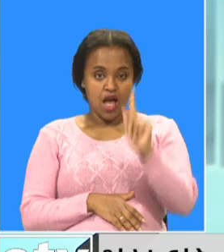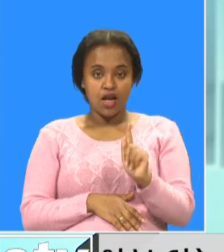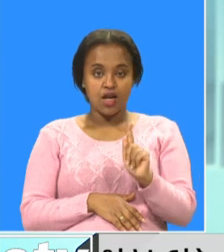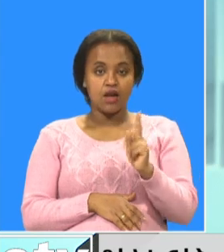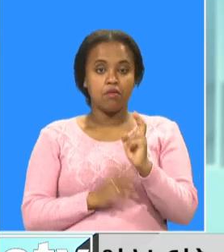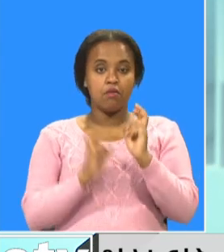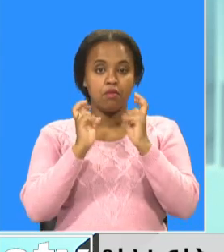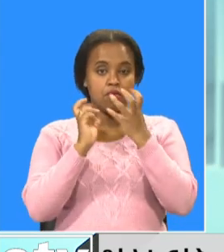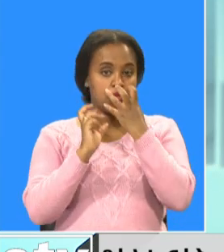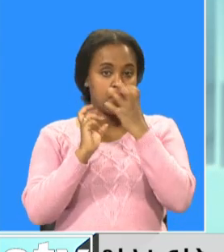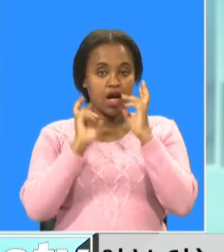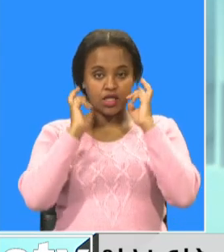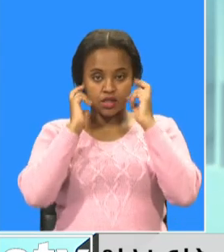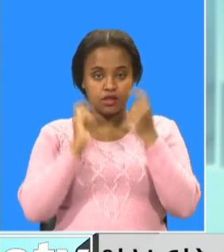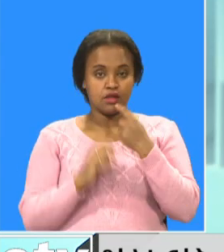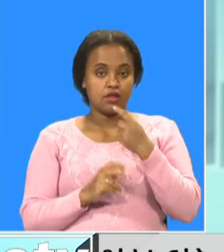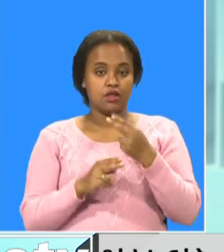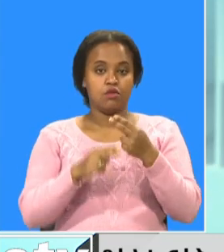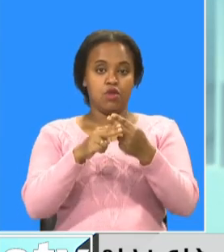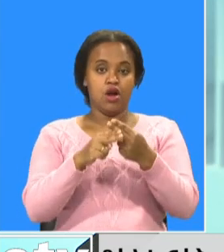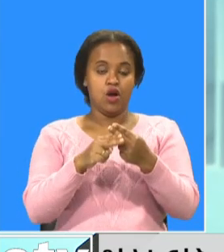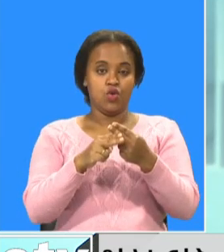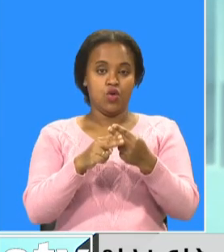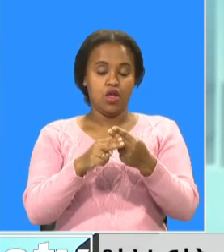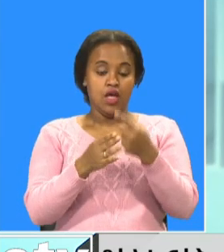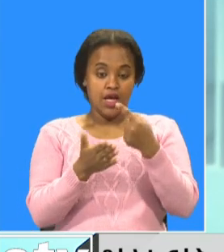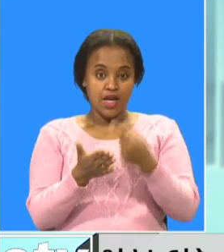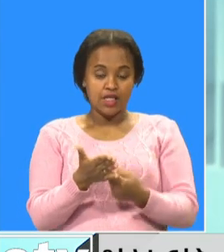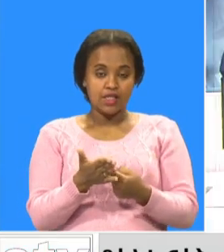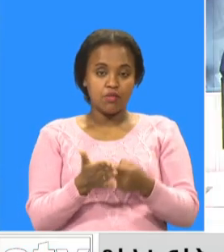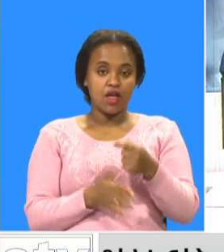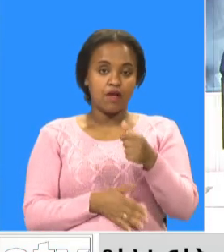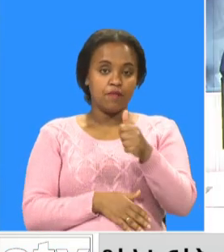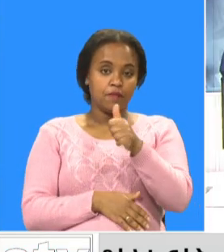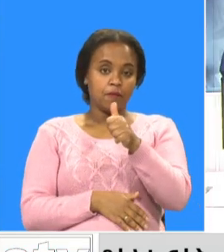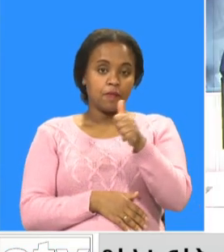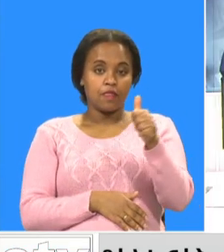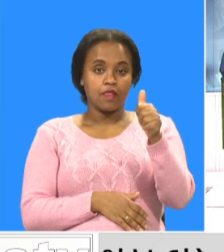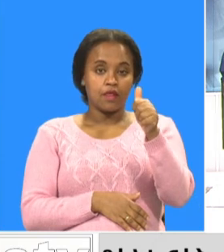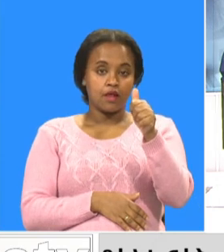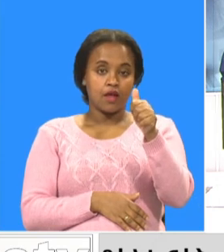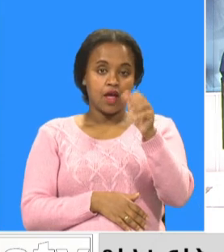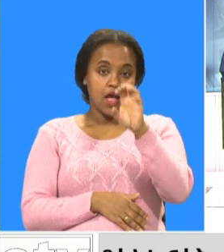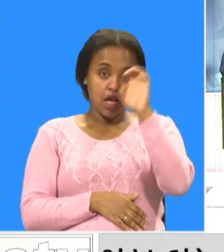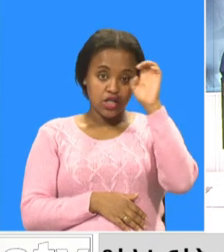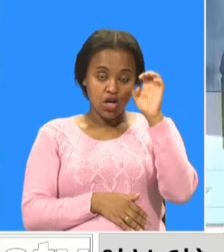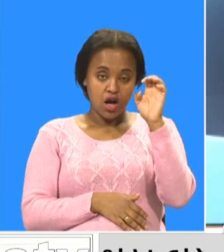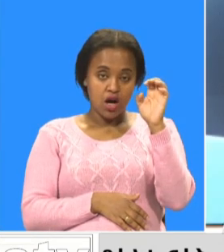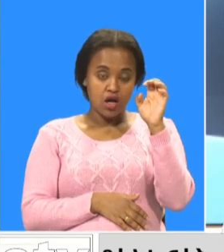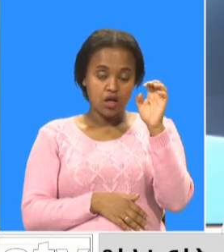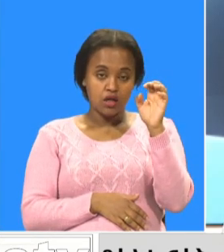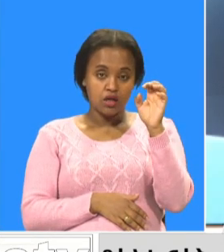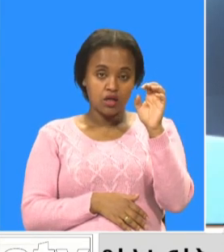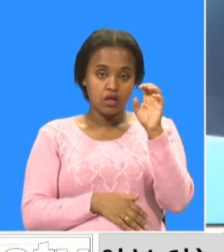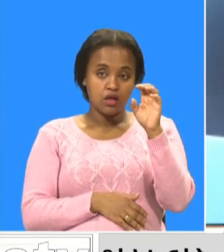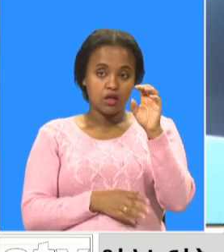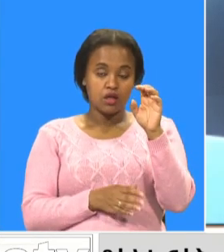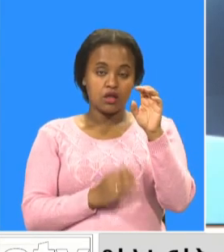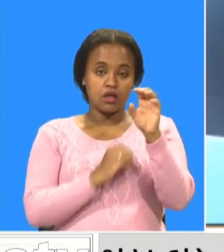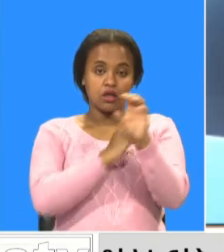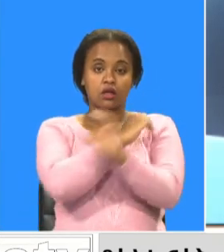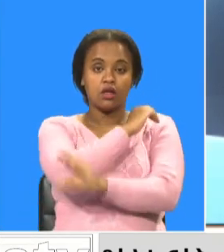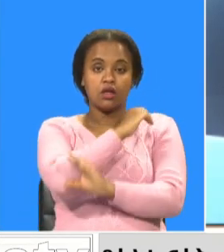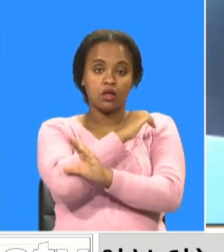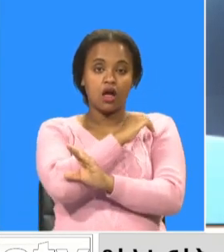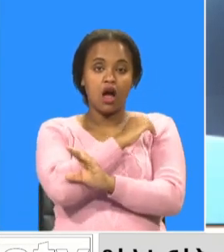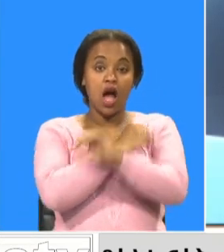የሚባሉት። እነዚህ ሲቪሊያን ማስክ የሚለው በተለይ በኤዥያን ካንትሪ አየሩን በጣም የተበከለ ስለሆነ